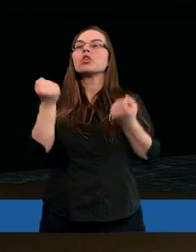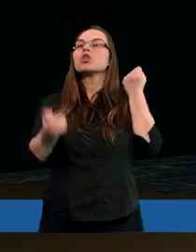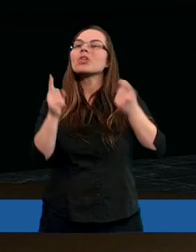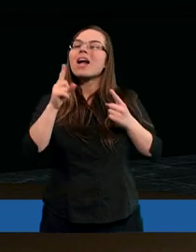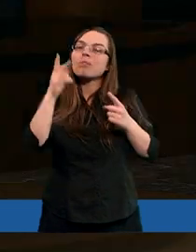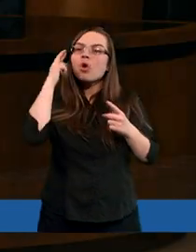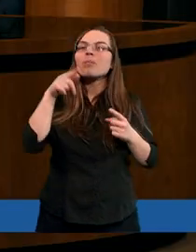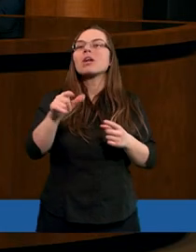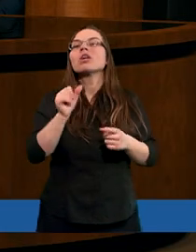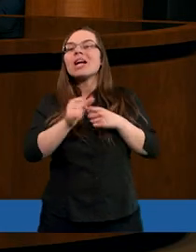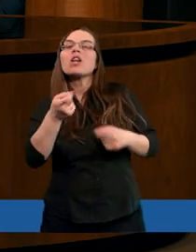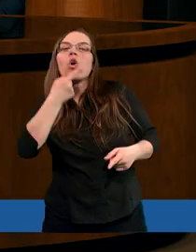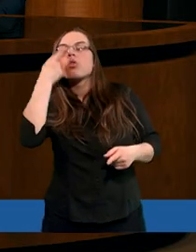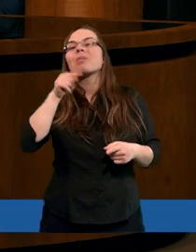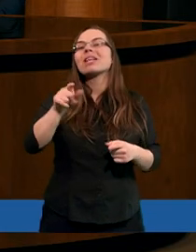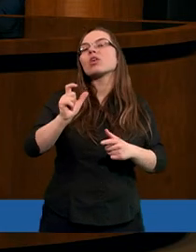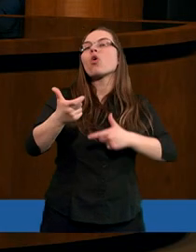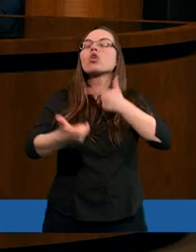w pewnym momencie dumny z tego, co robi.